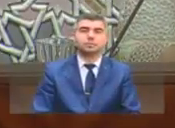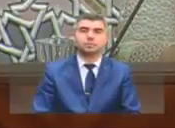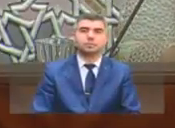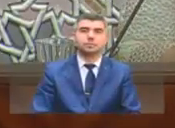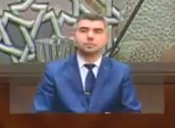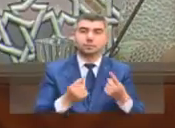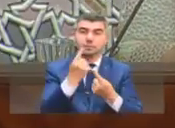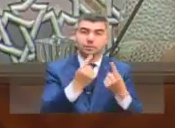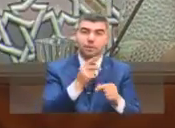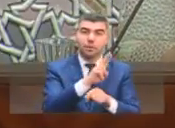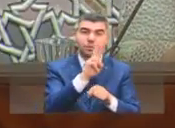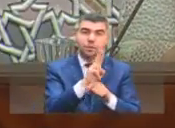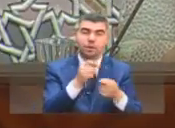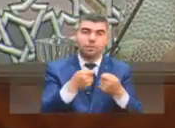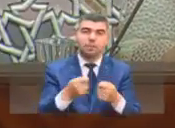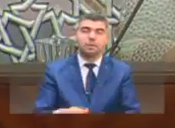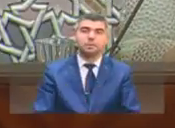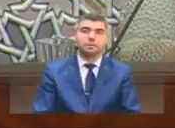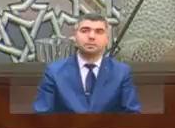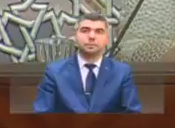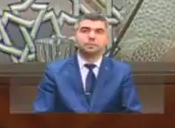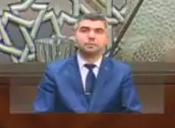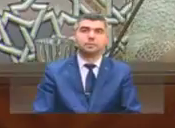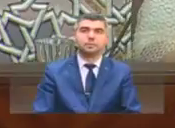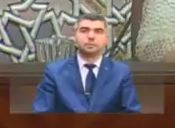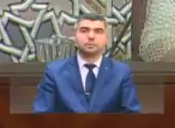تعقيب إضافي حول الموضوع تفضل السيد النائب.